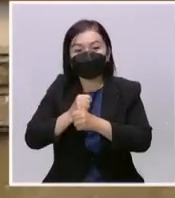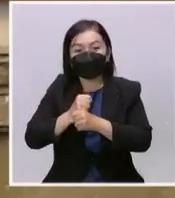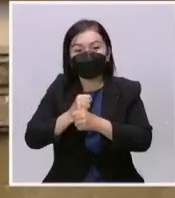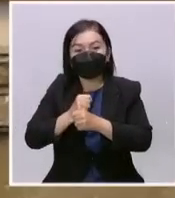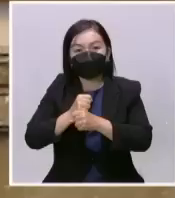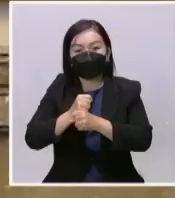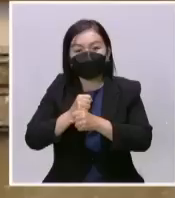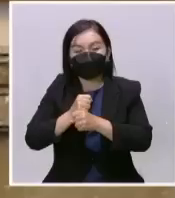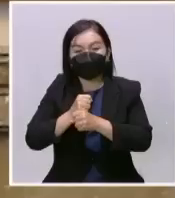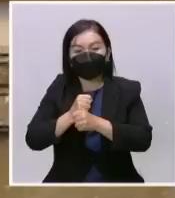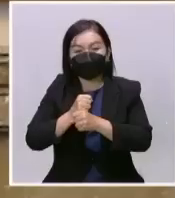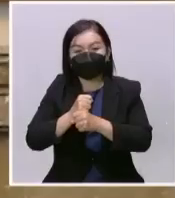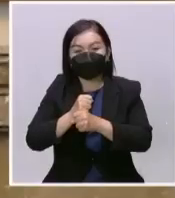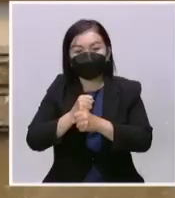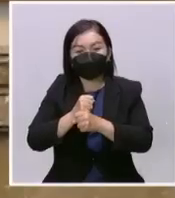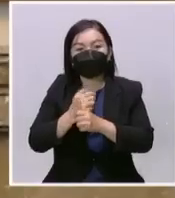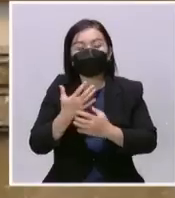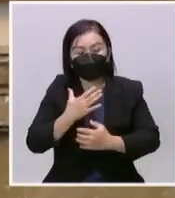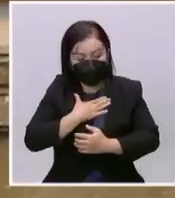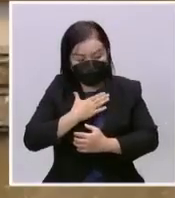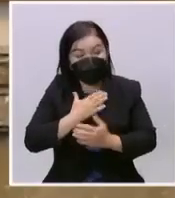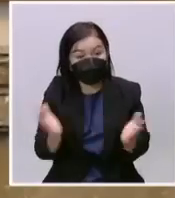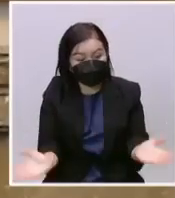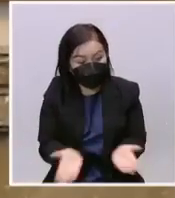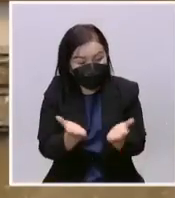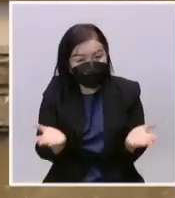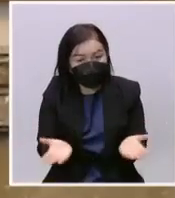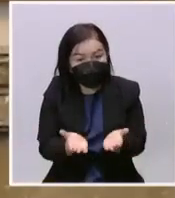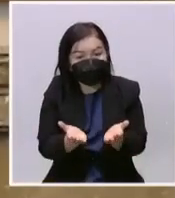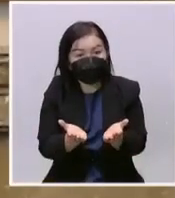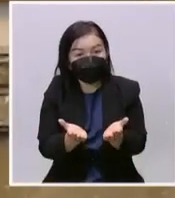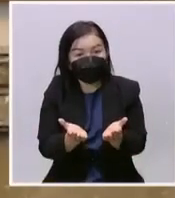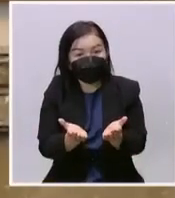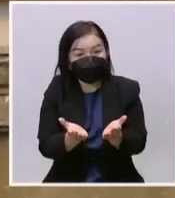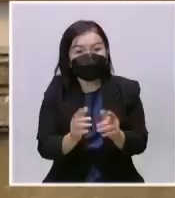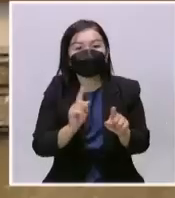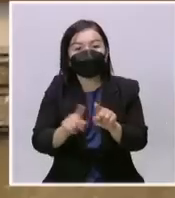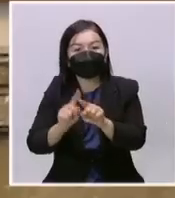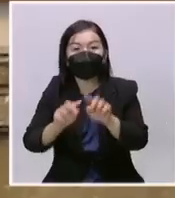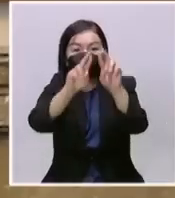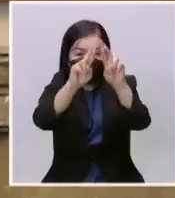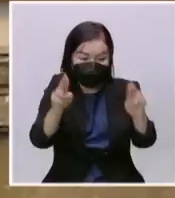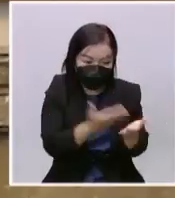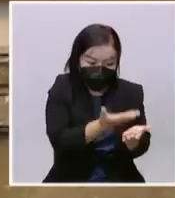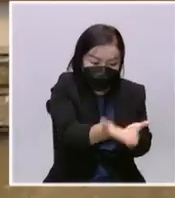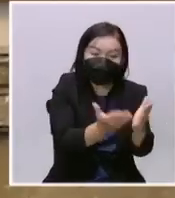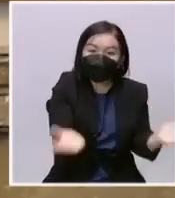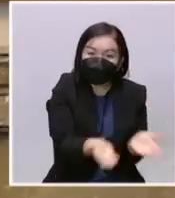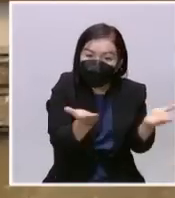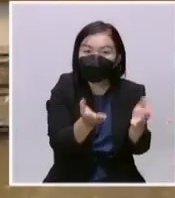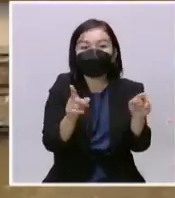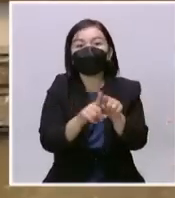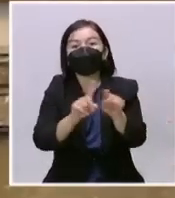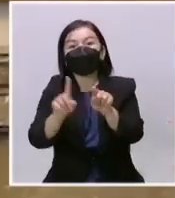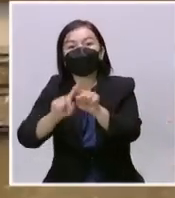แล้วก็เราจะส่งเสริมตั้งแต่เล็กกลางใหญ่ทุกระดับที่เหมาะสมน